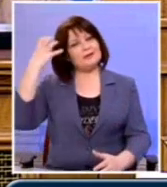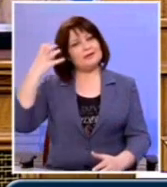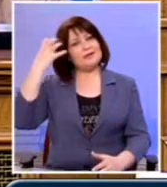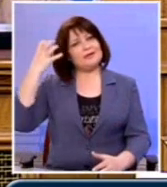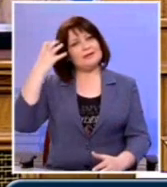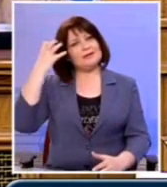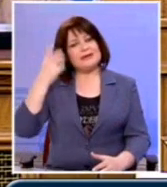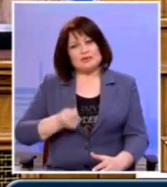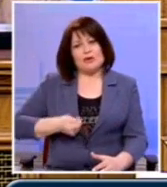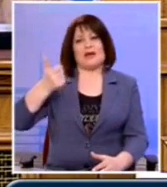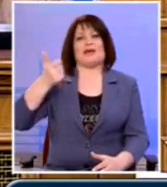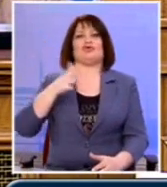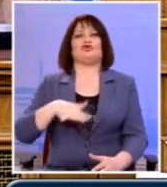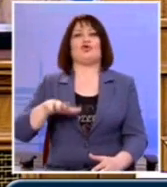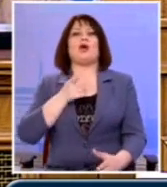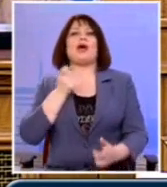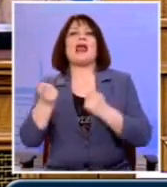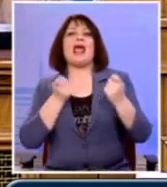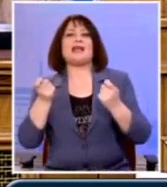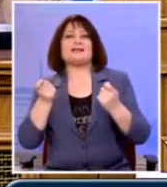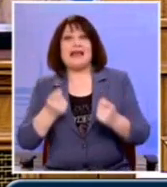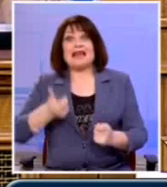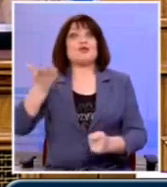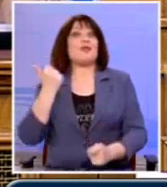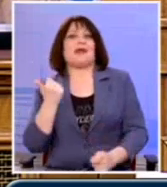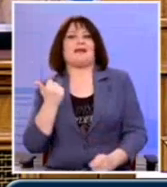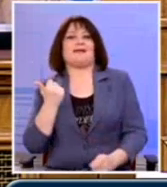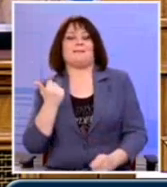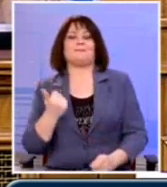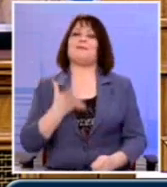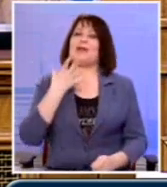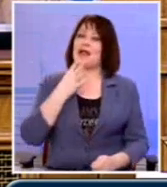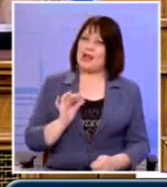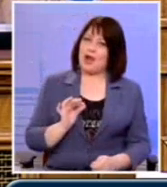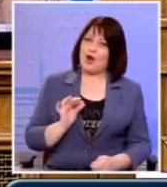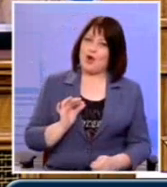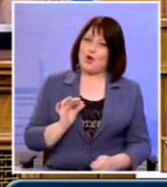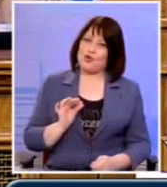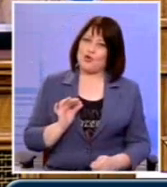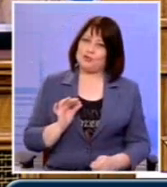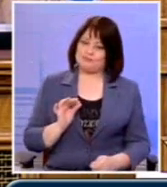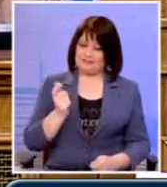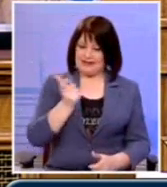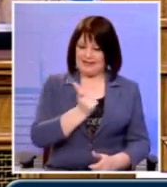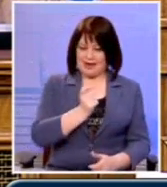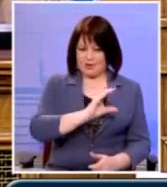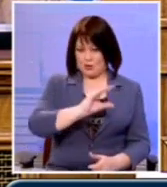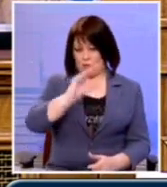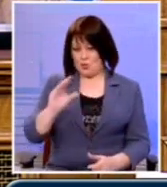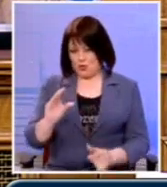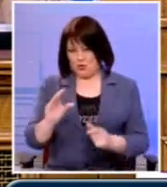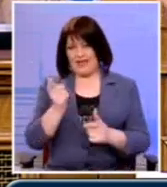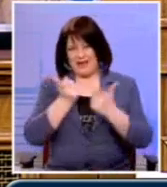riskless risk. Του χρέους χωρίς ρίσκο. Γιατί υποτίθεται ότι από τη στιγμή που πήρε το δάνειο της Κατερίνας, το έσπασε σε πάρα πολλά μικρά